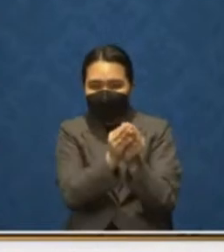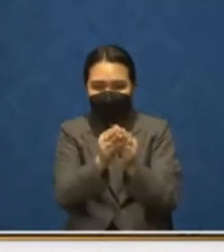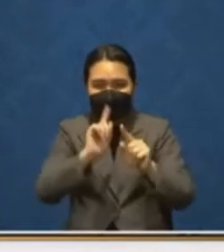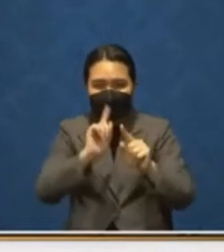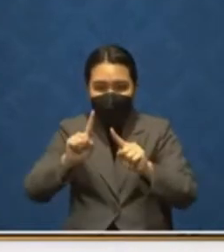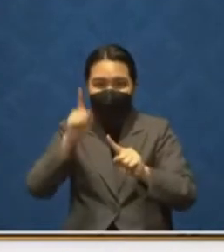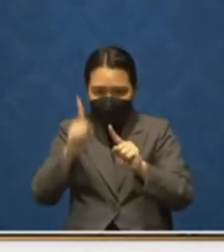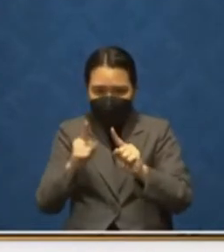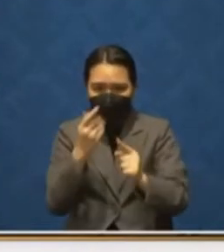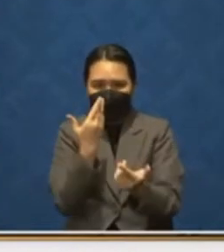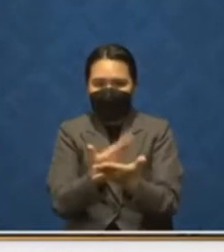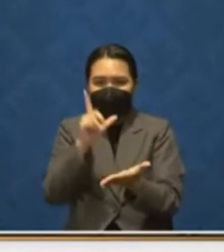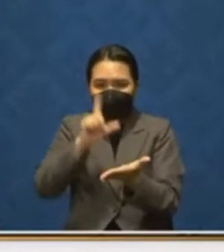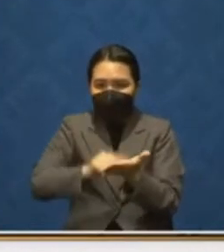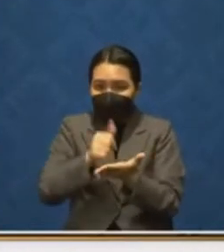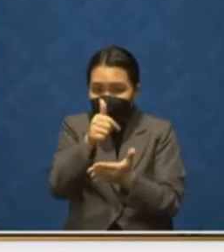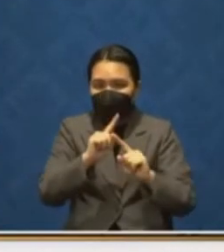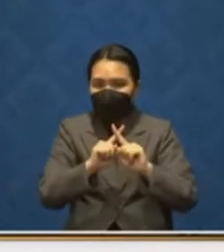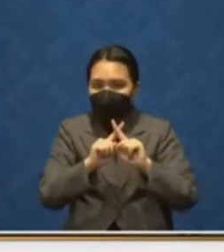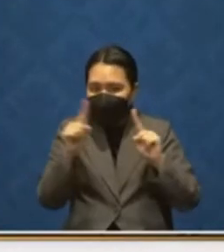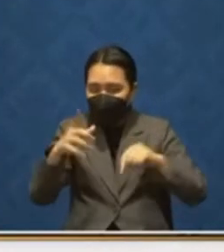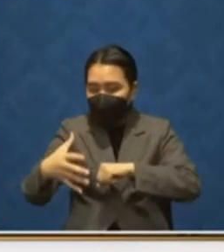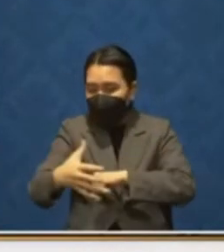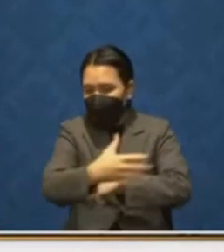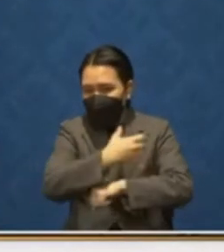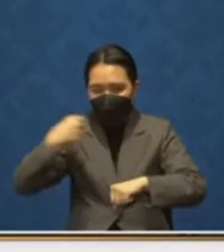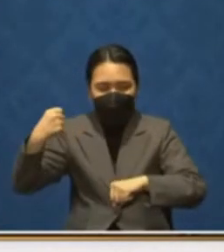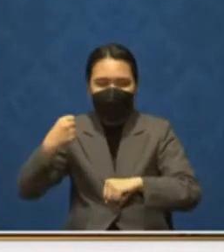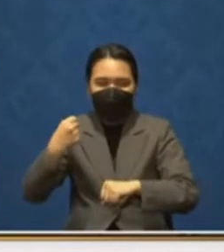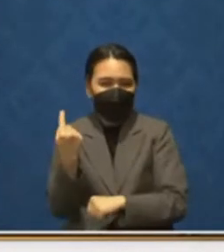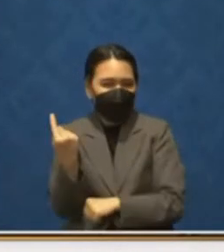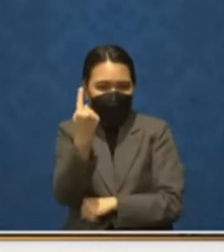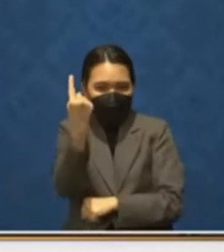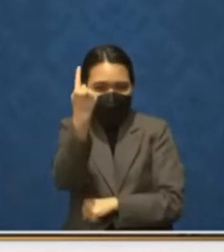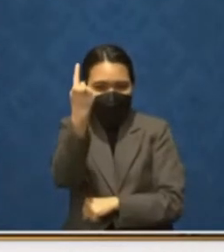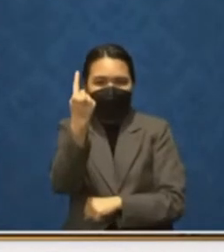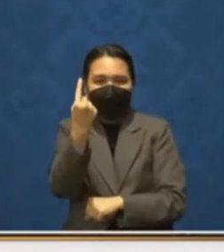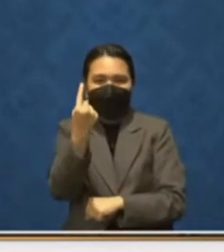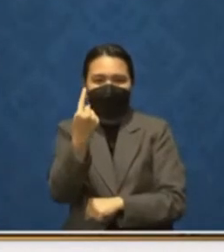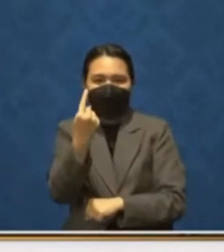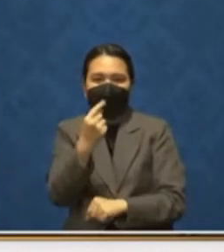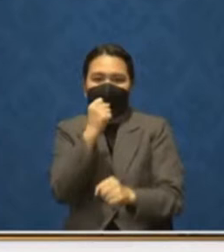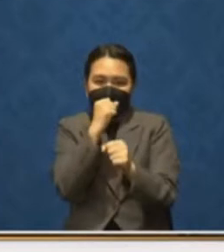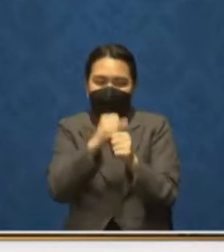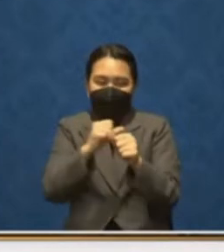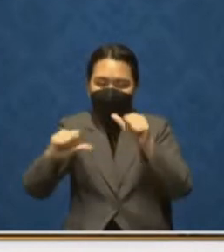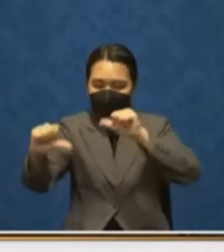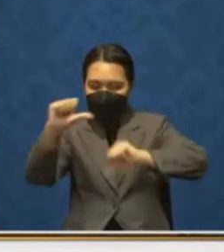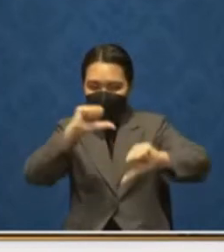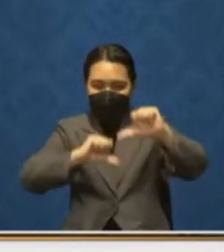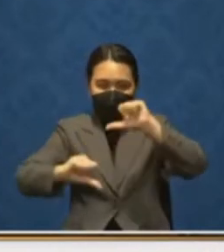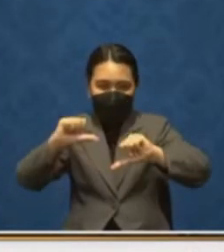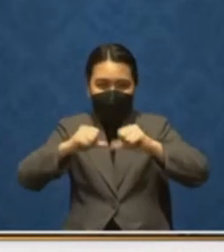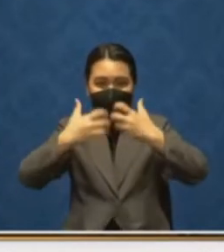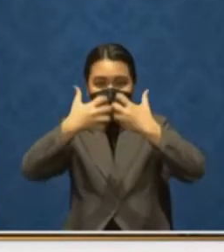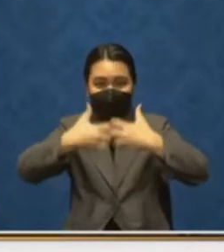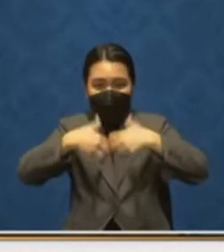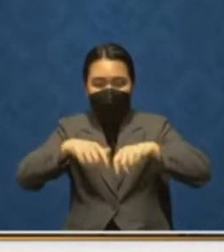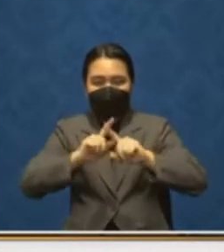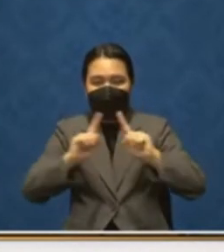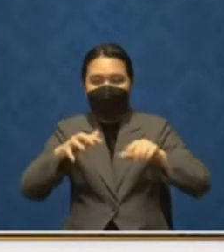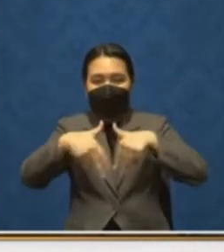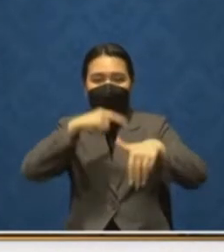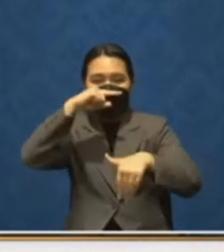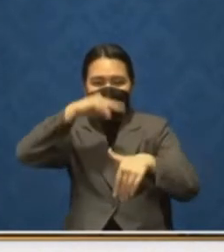ถูกใต้ไอ้หมอนี่ไปผูกขาดเหมาเตียงเอาไปทำปิดก็เคมีแต่ปล่อยคนไทยต้องไปซื้อแต่ราคา